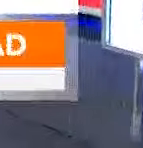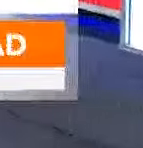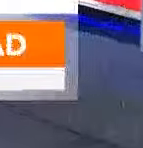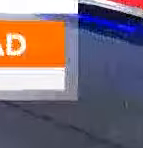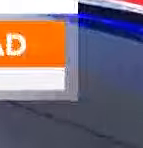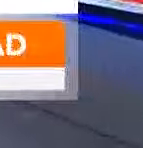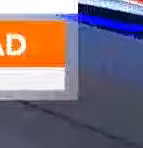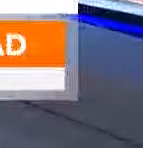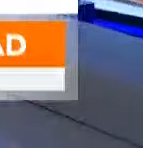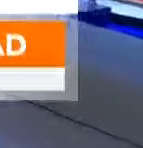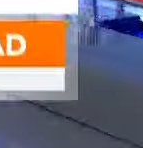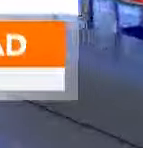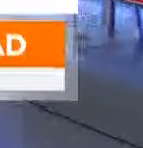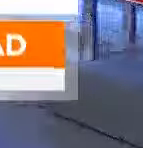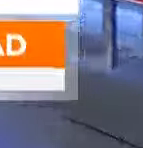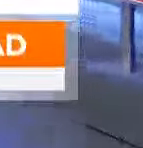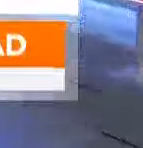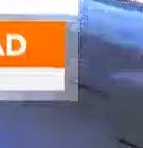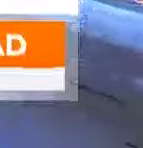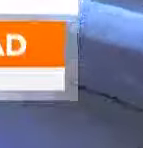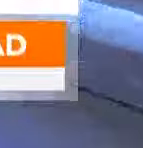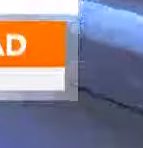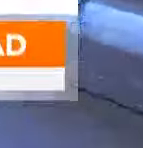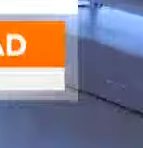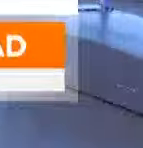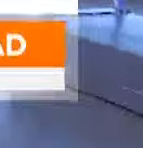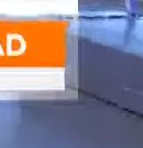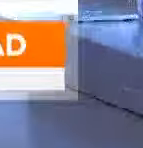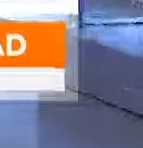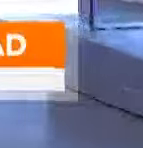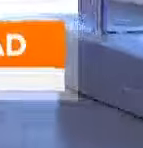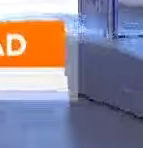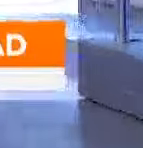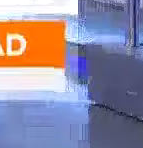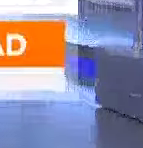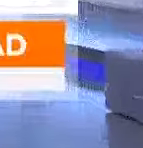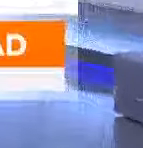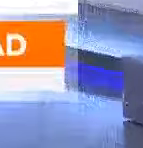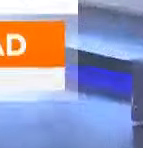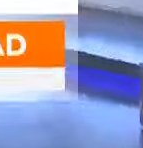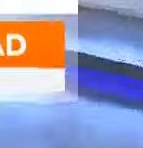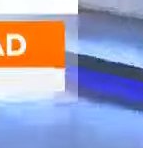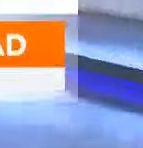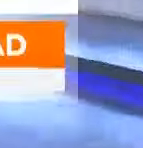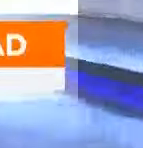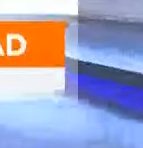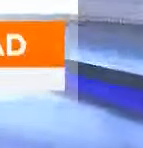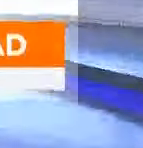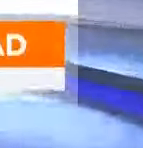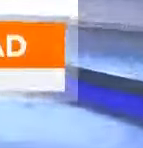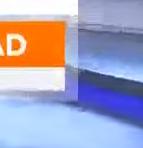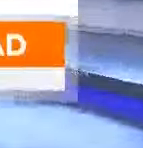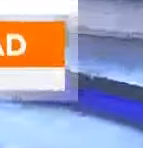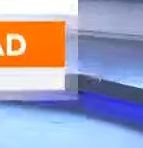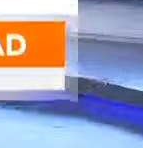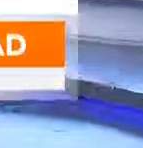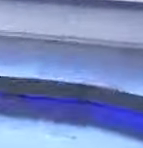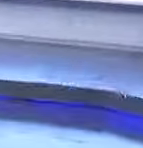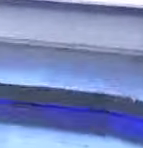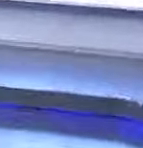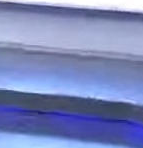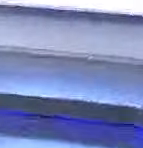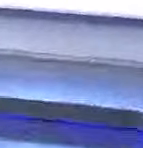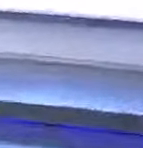Magandang gabi, Pilipinas. Ika-14 na araw ng Marso, taong 2024. Kasama ang buong pwersa ng News 5. Narito na mga po